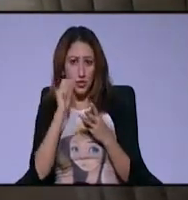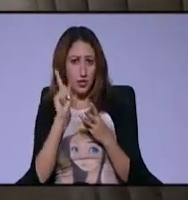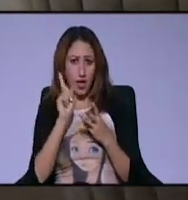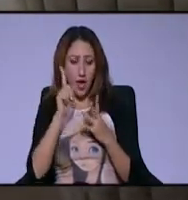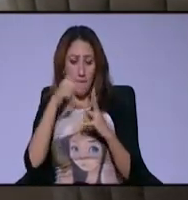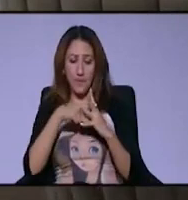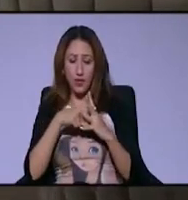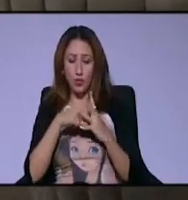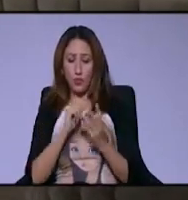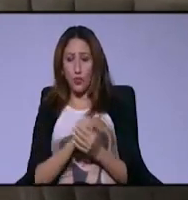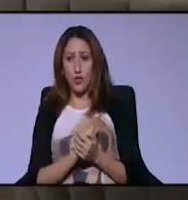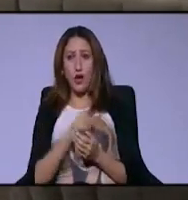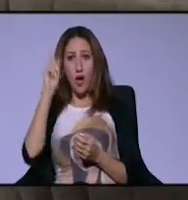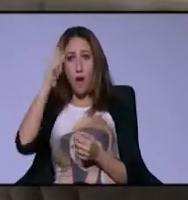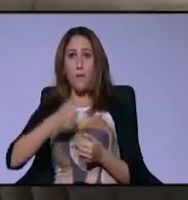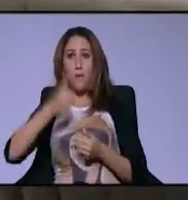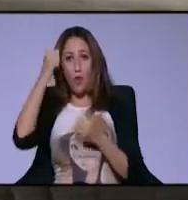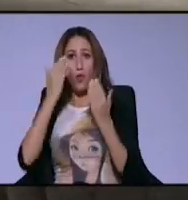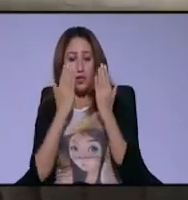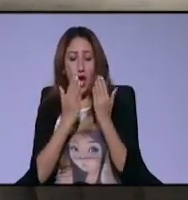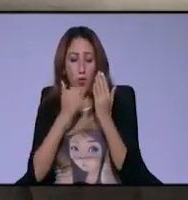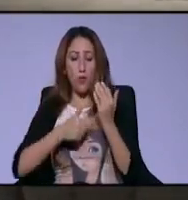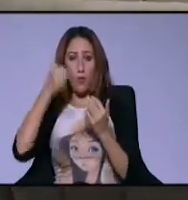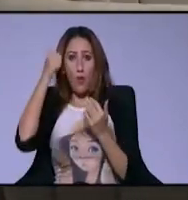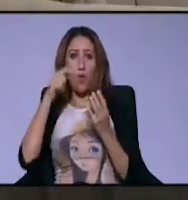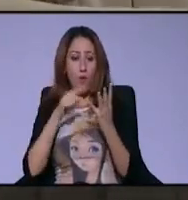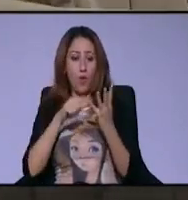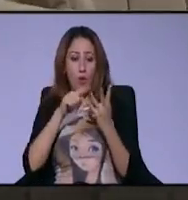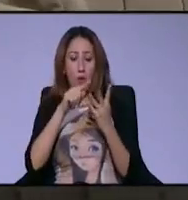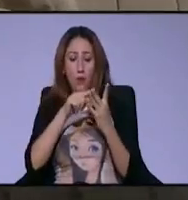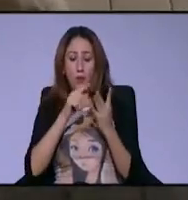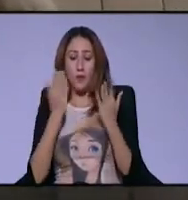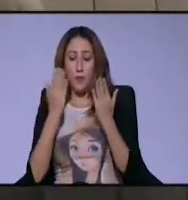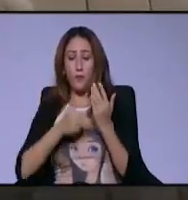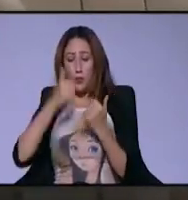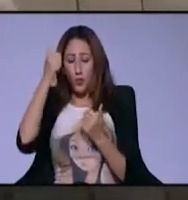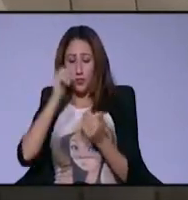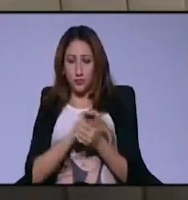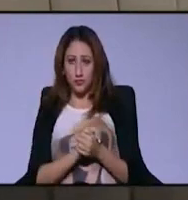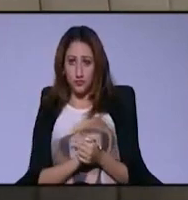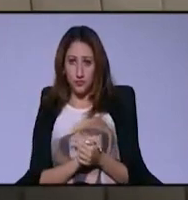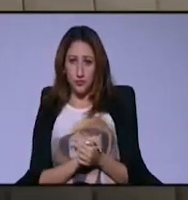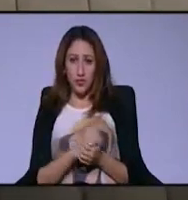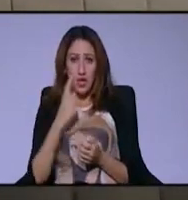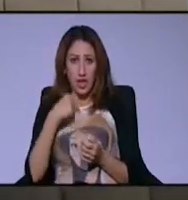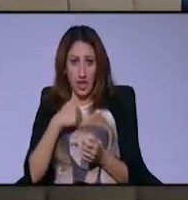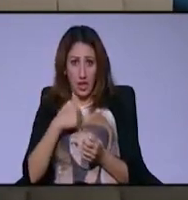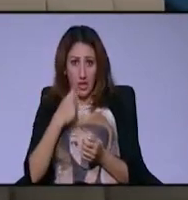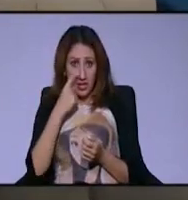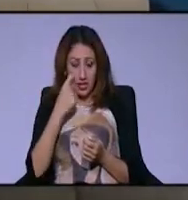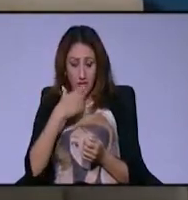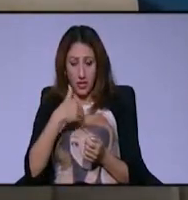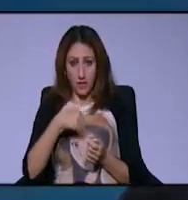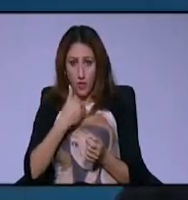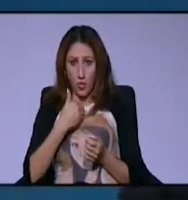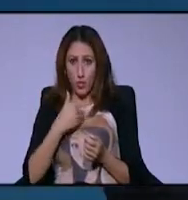فمنعني، يعني استجاب الله تعالى له في كل ما دعا به. أما ما يتعلق بالنفوس والعلاقة بين